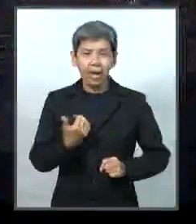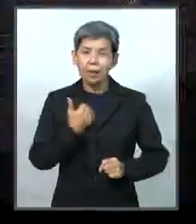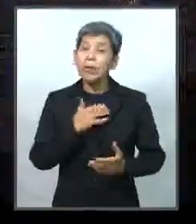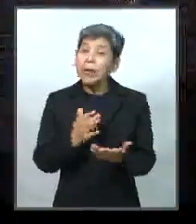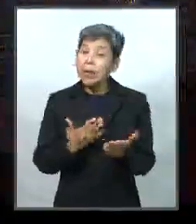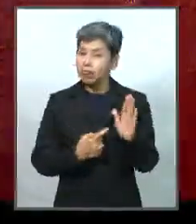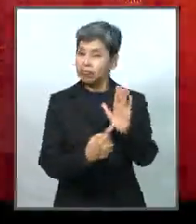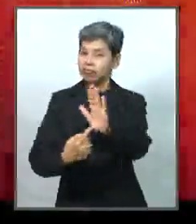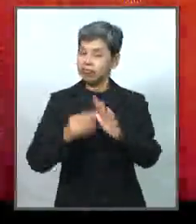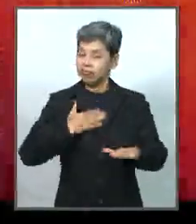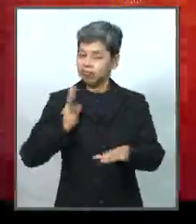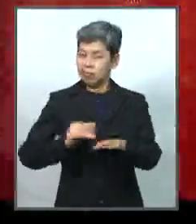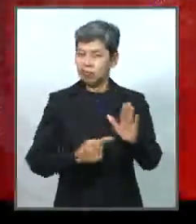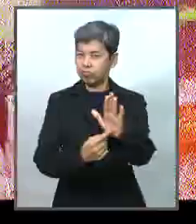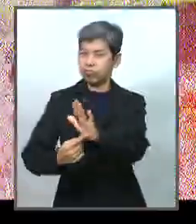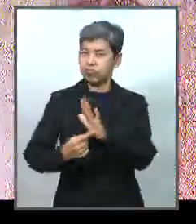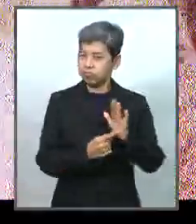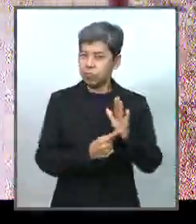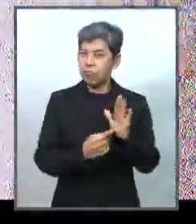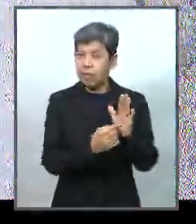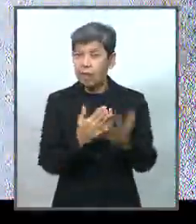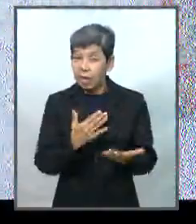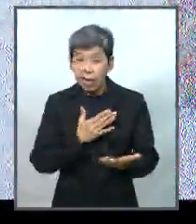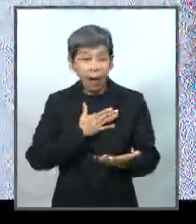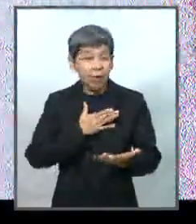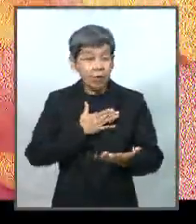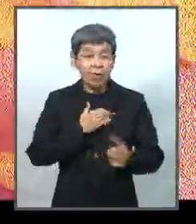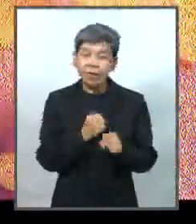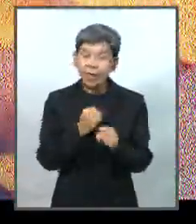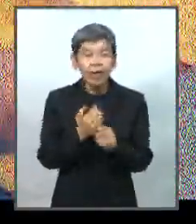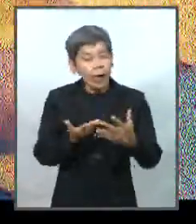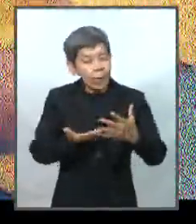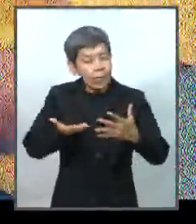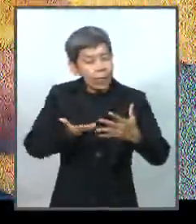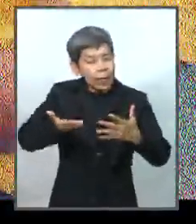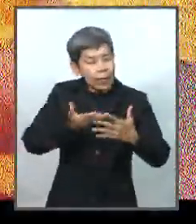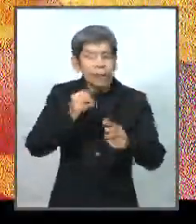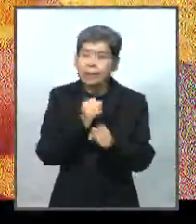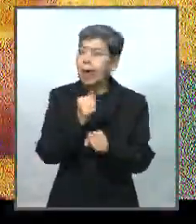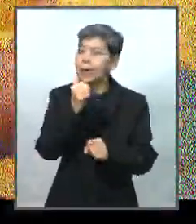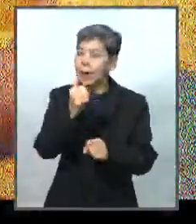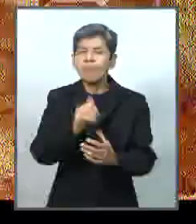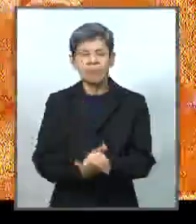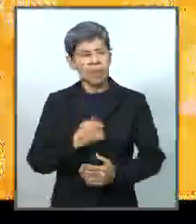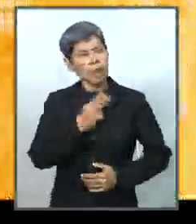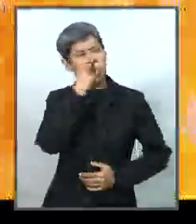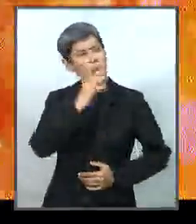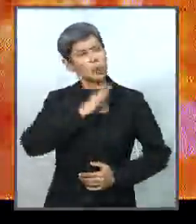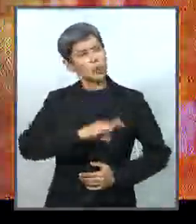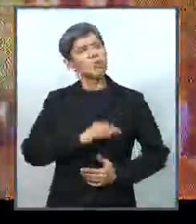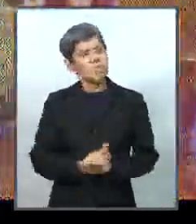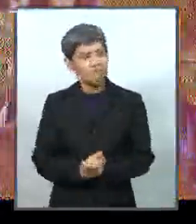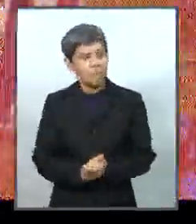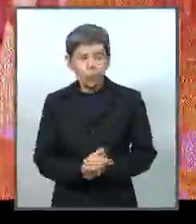ค่ะมีพื้นที่ในการโชว์ความสามารถหรือแสดงผลงานแล้วก็สามารถที่จะต่อยอดให้กับเขาได้ง่ายขึ้นนะคะก็เลยรู้สึกว่า